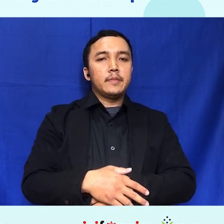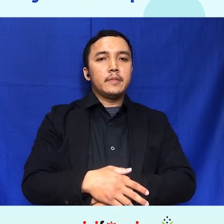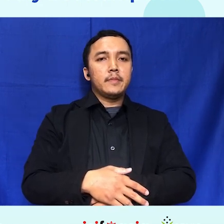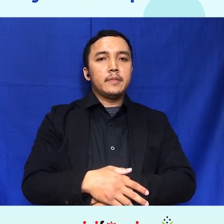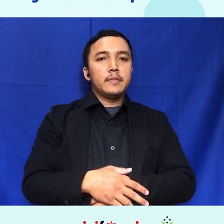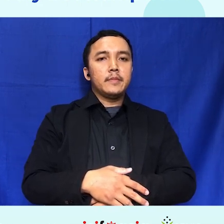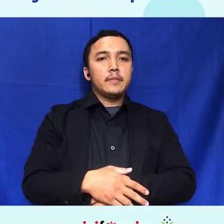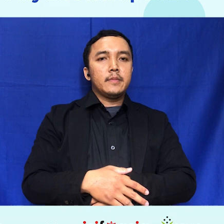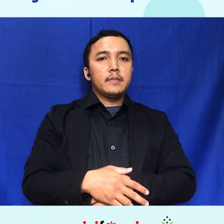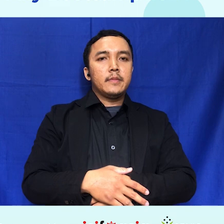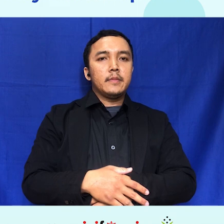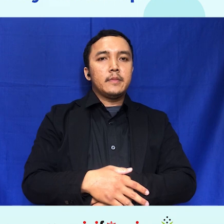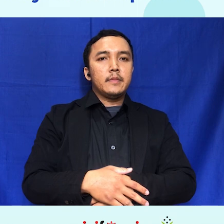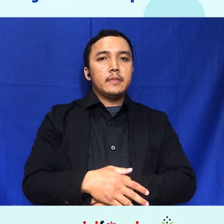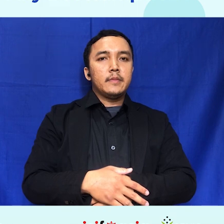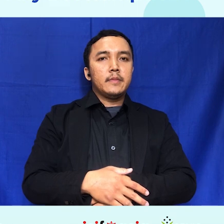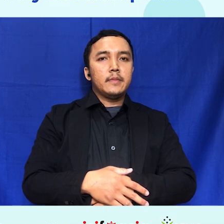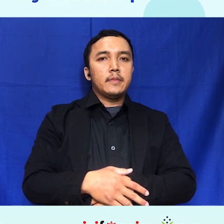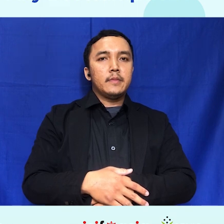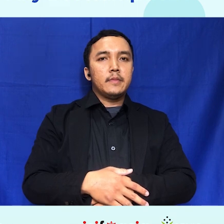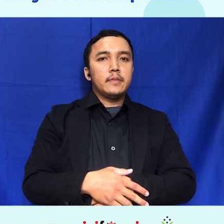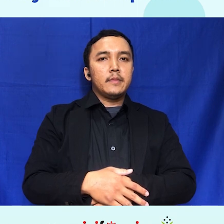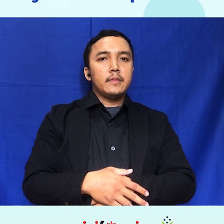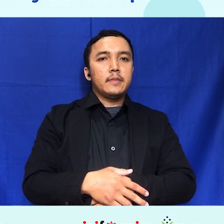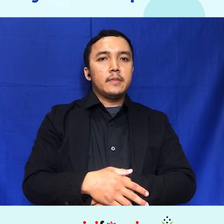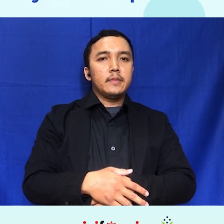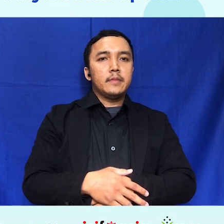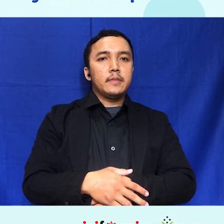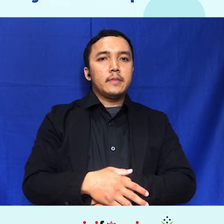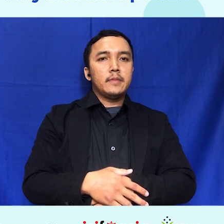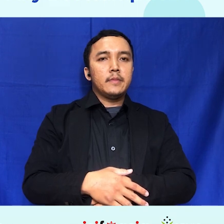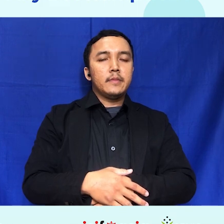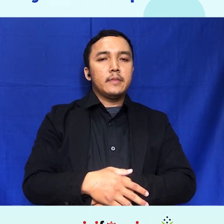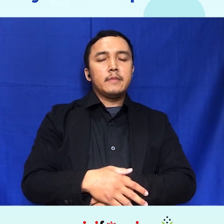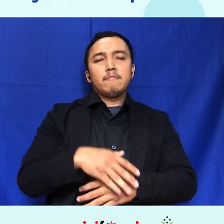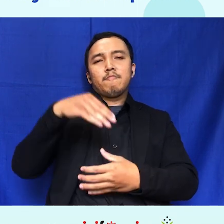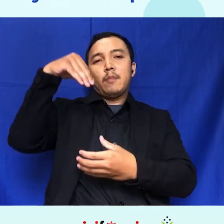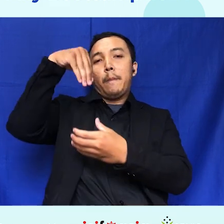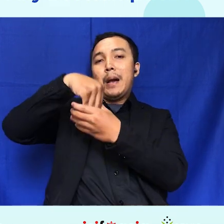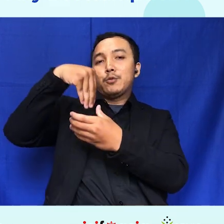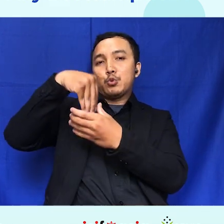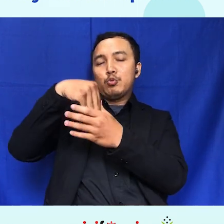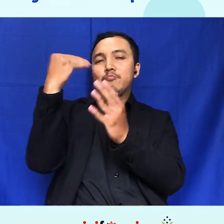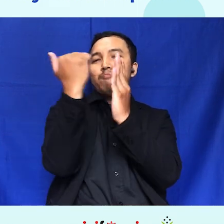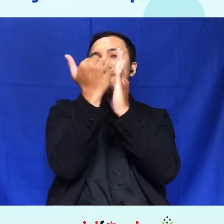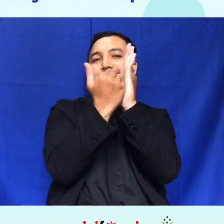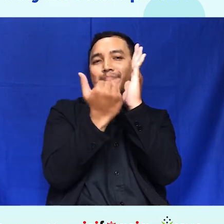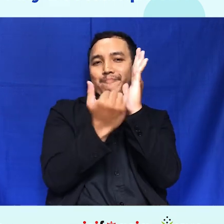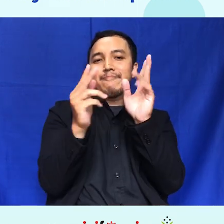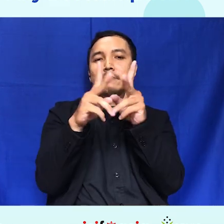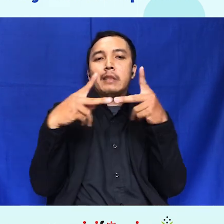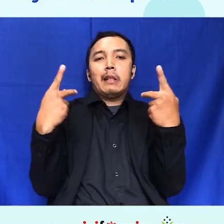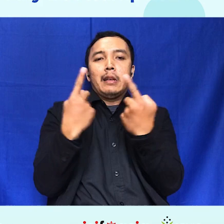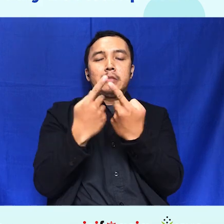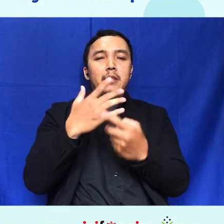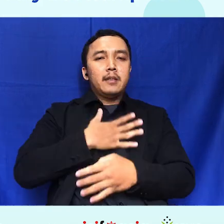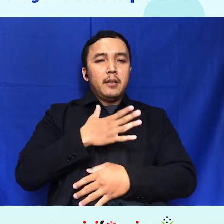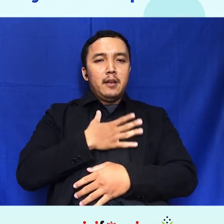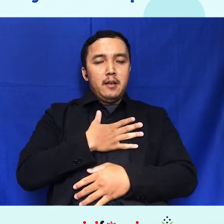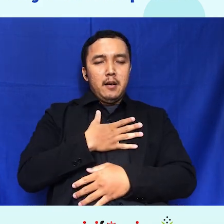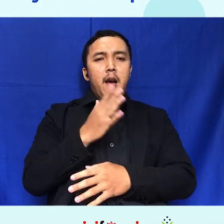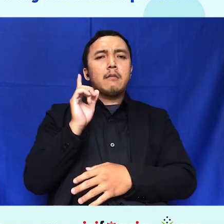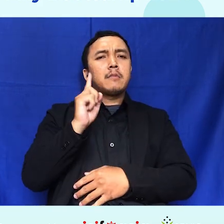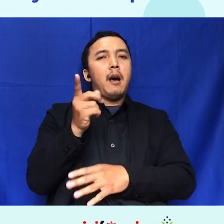bimbel CASN visited link. Material visited link. Masuk ke menu kelas saya. Pada halaman